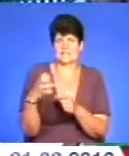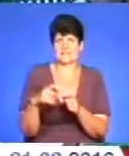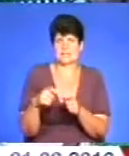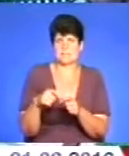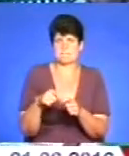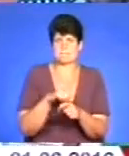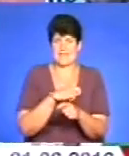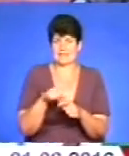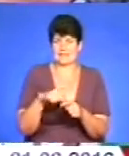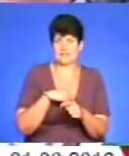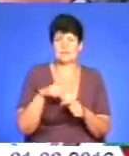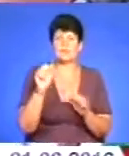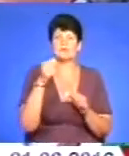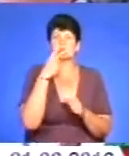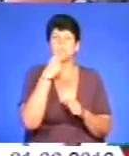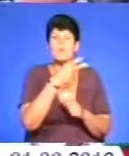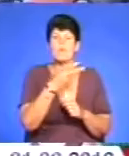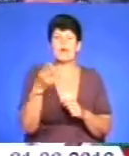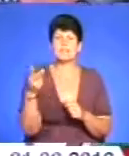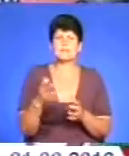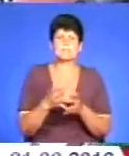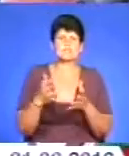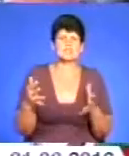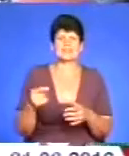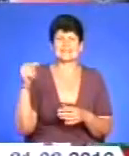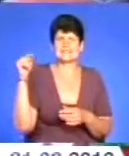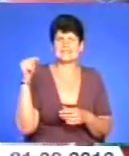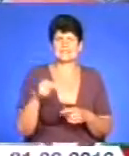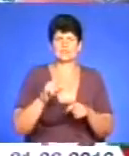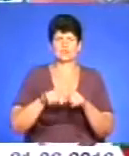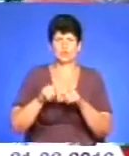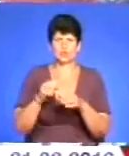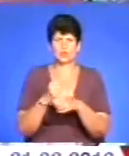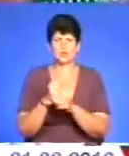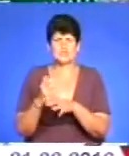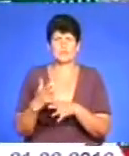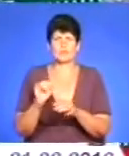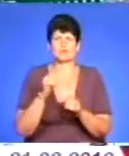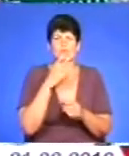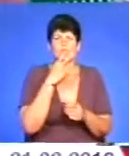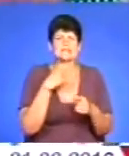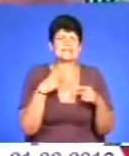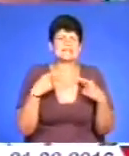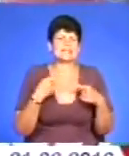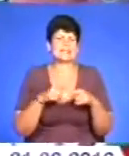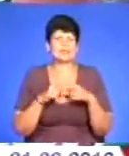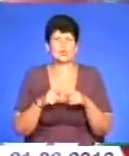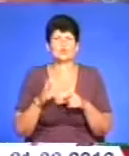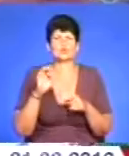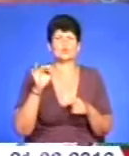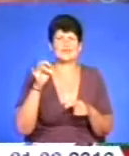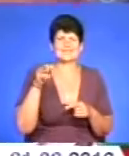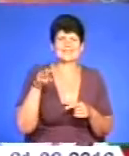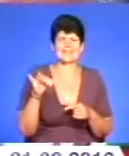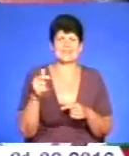метрах, де ви зможете побачити більше тисячі дослідів, де ви зможете побачити різні технології, різні сорти,